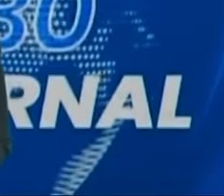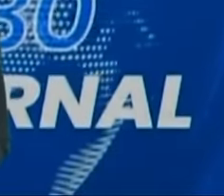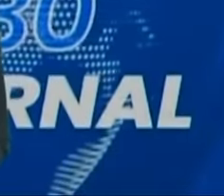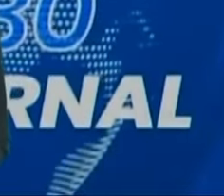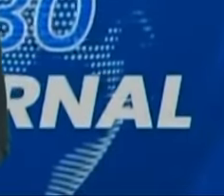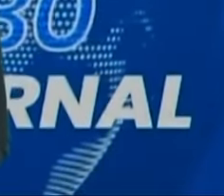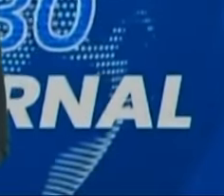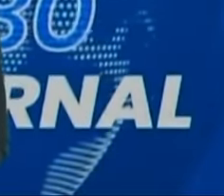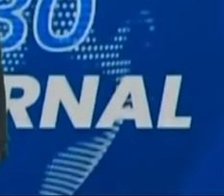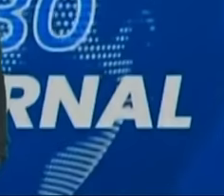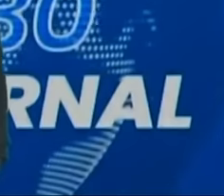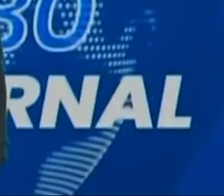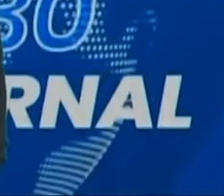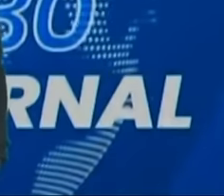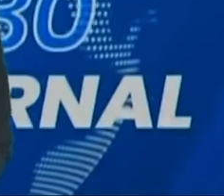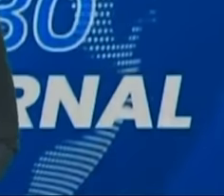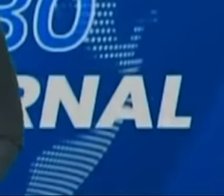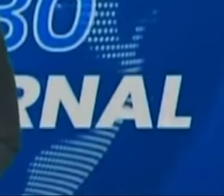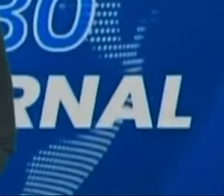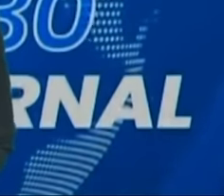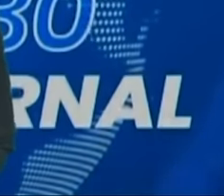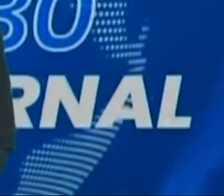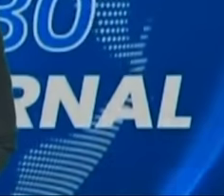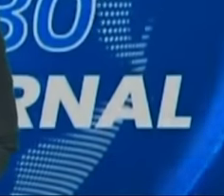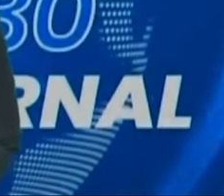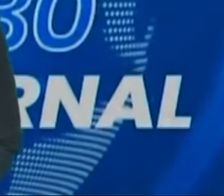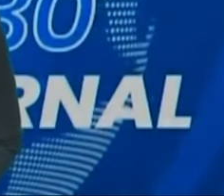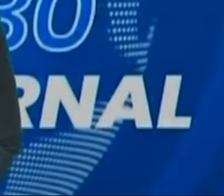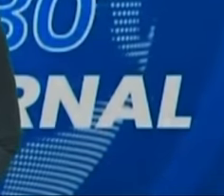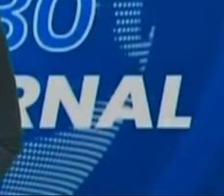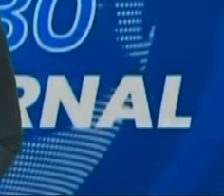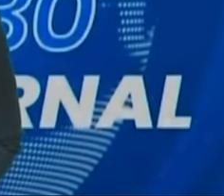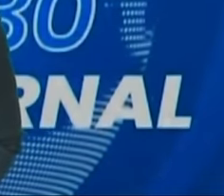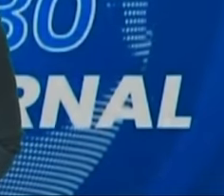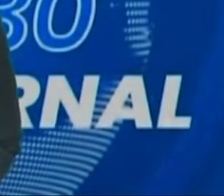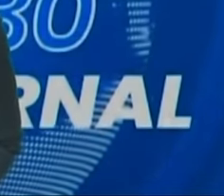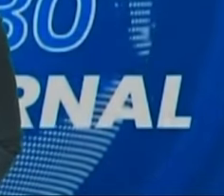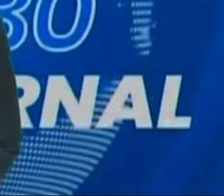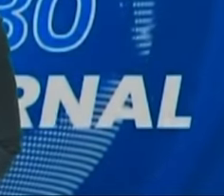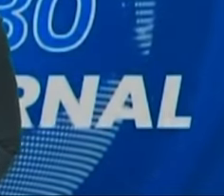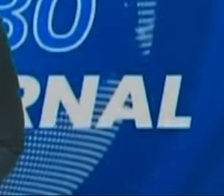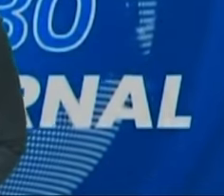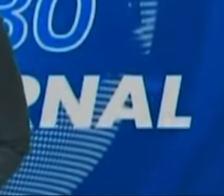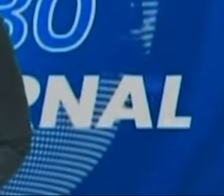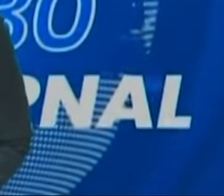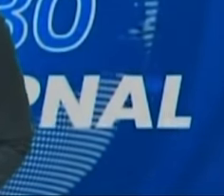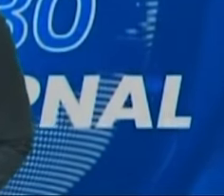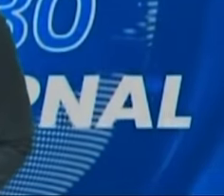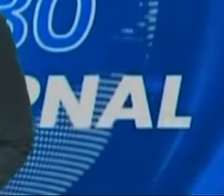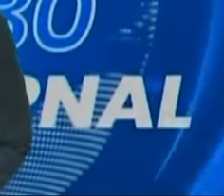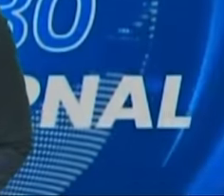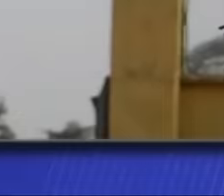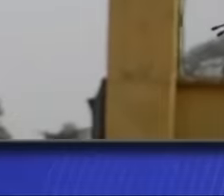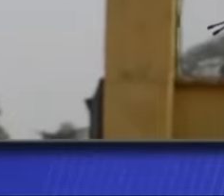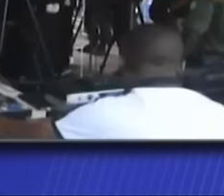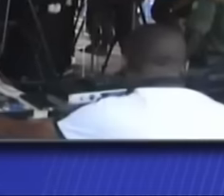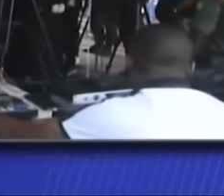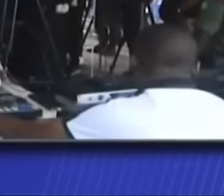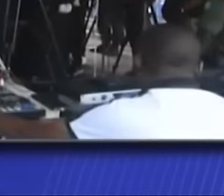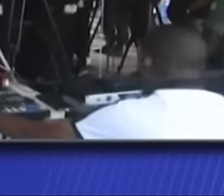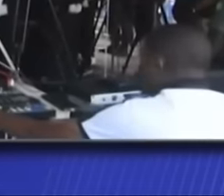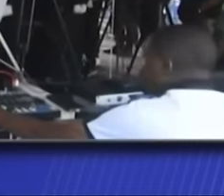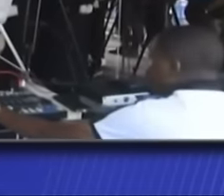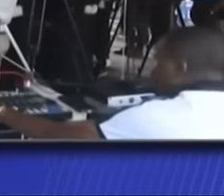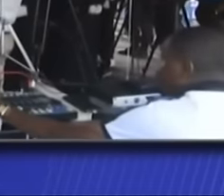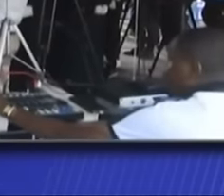Corneille Nangaa et consorts, c'est le verdict de la cour militaire de Kinshasa à Gombe, ancien président de la CENI et président d'un